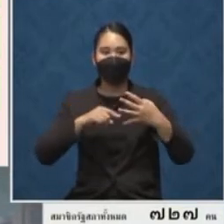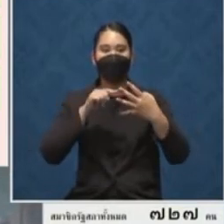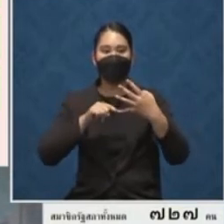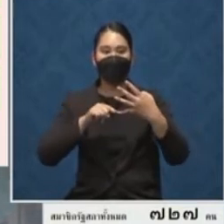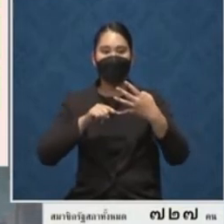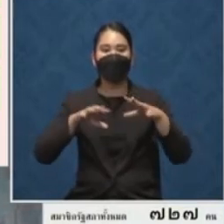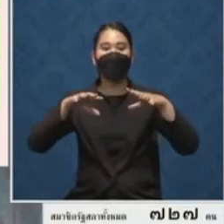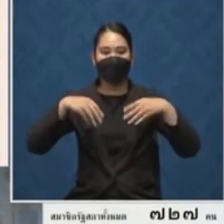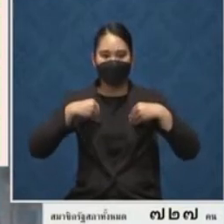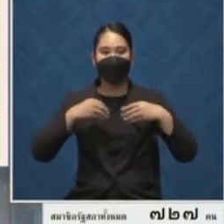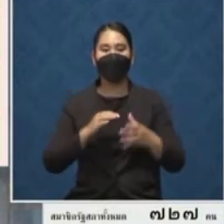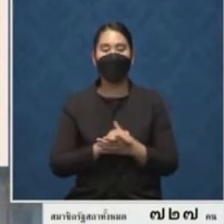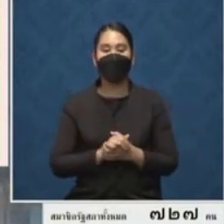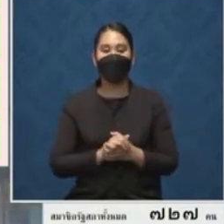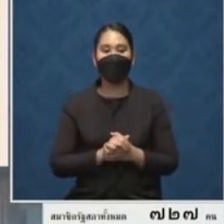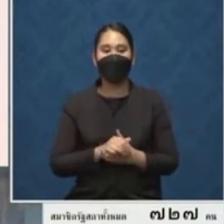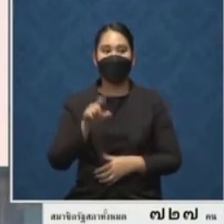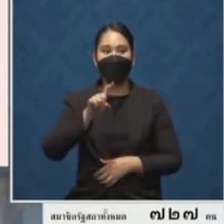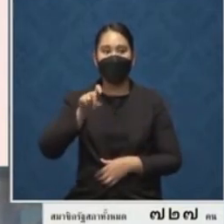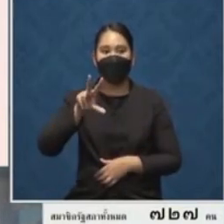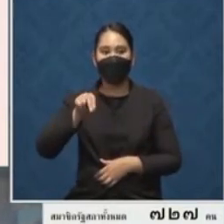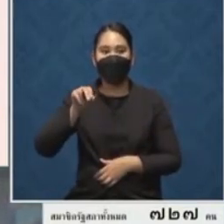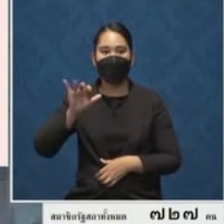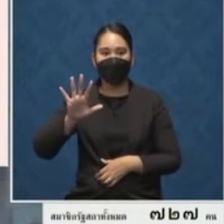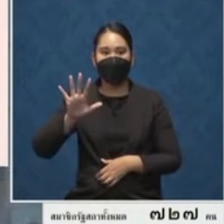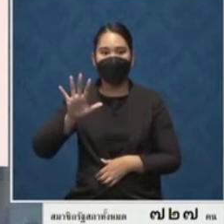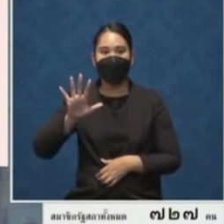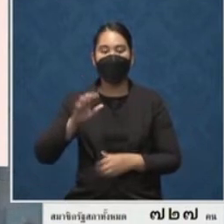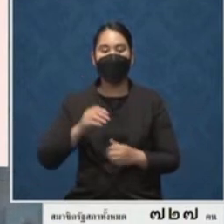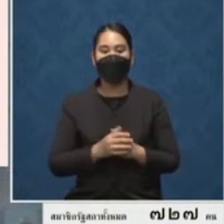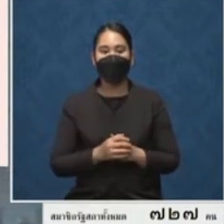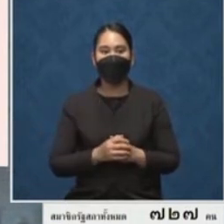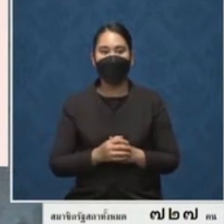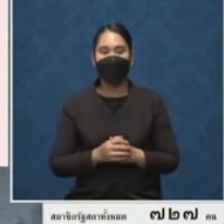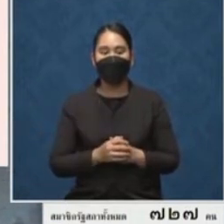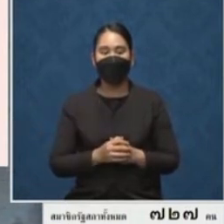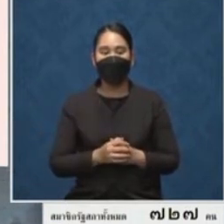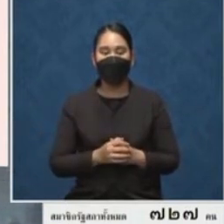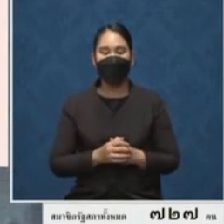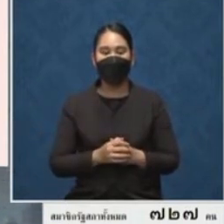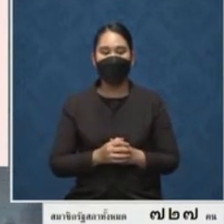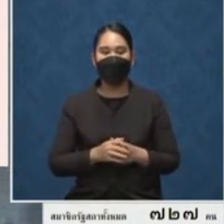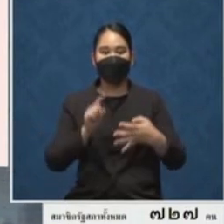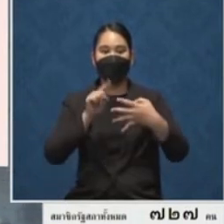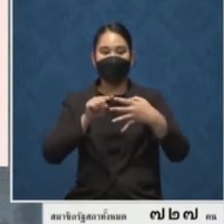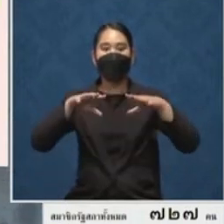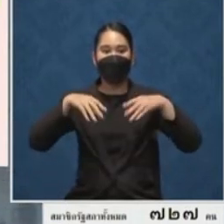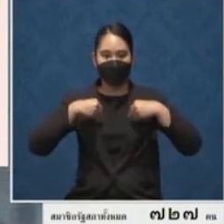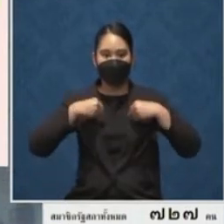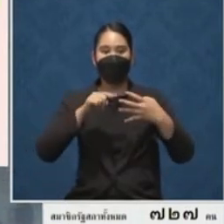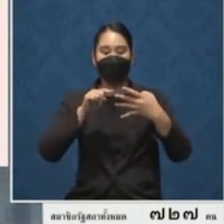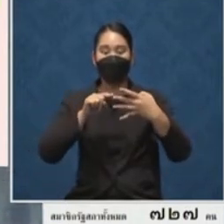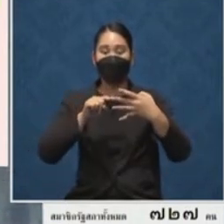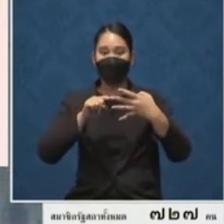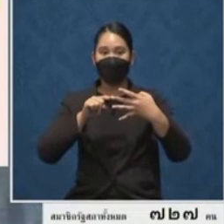การ 135นายชูวิทย์พิทักษ์พรพันลบ 1รับหลักการ2รับห